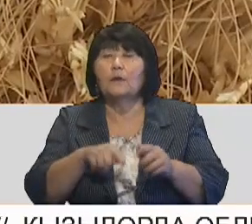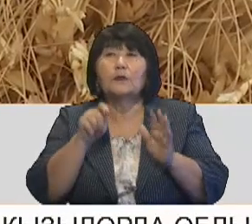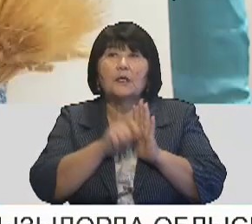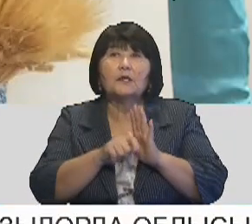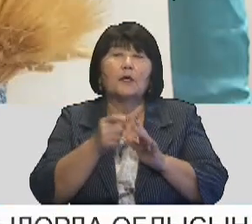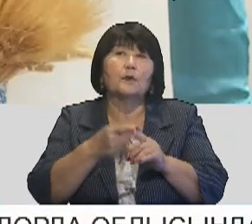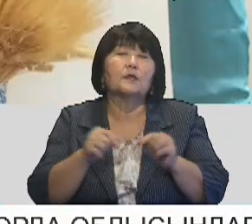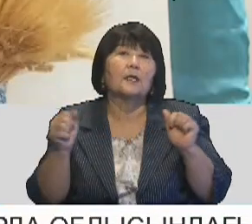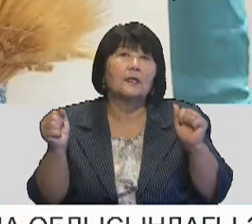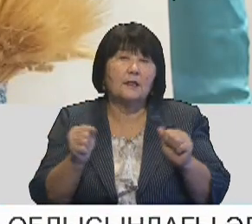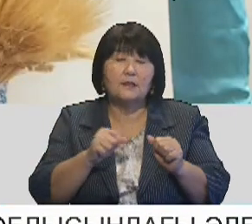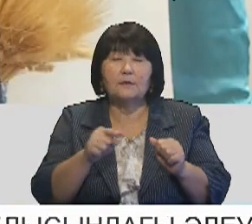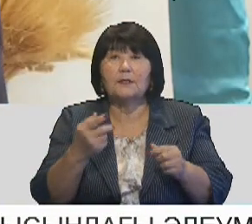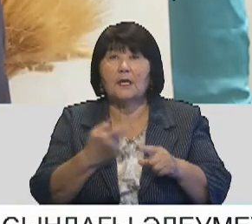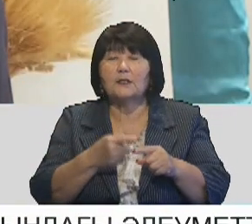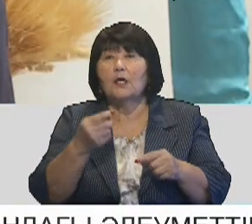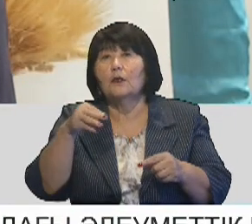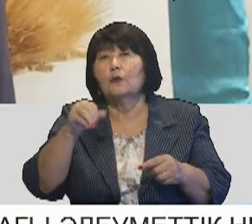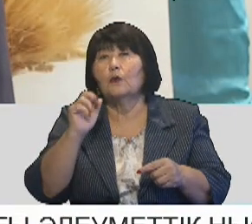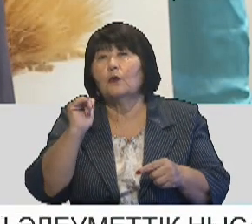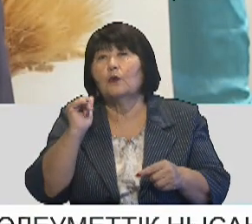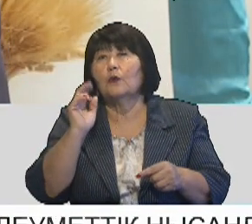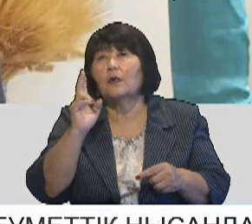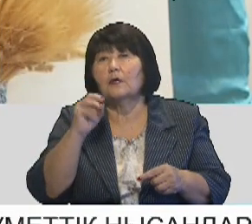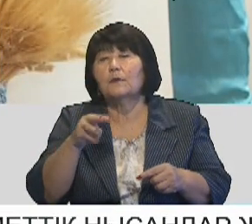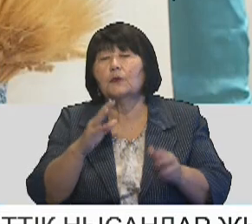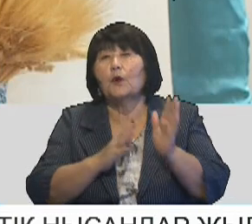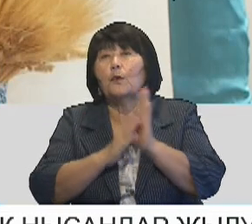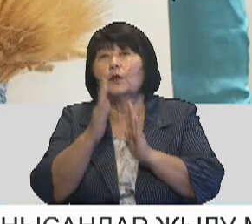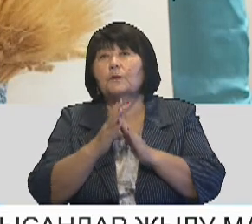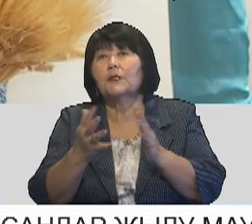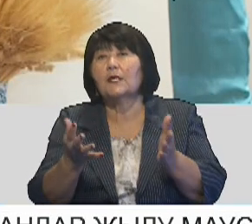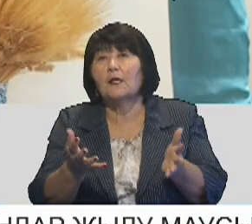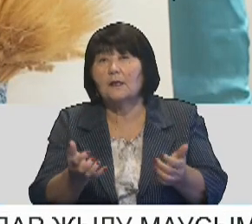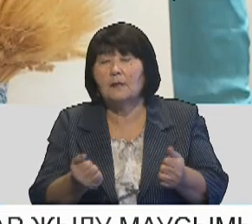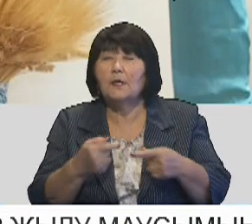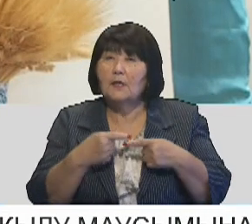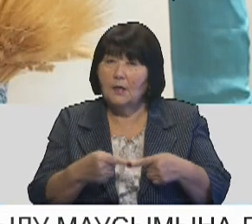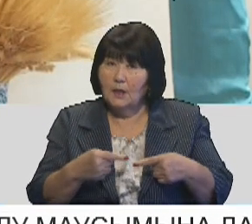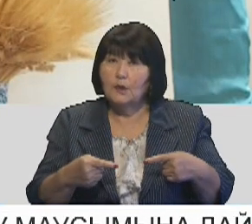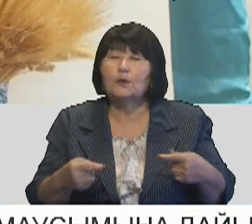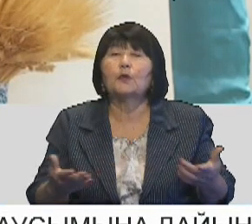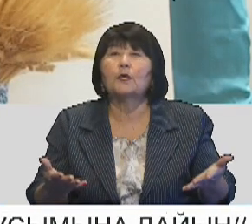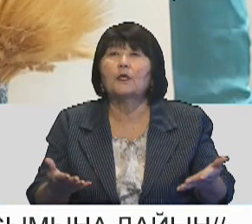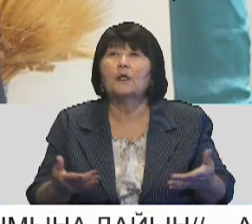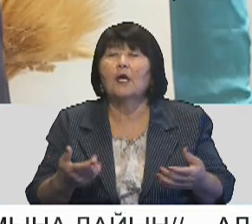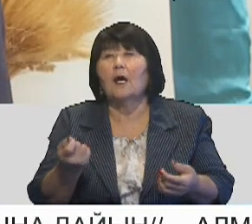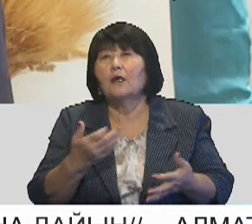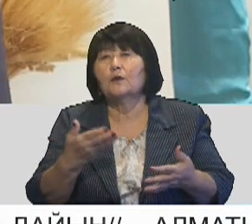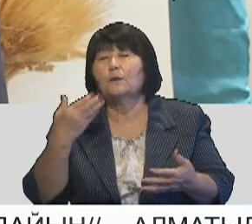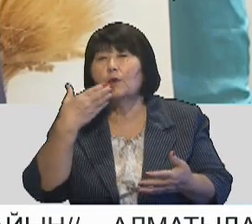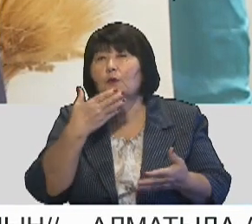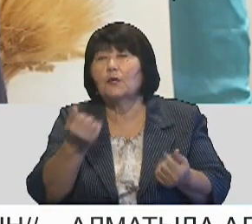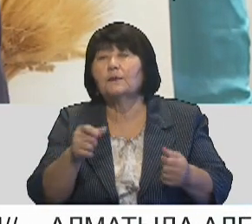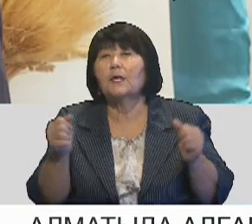осы қыстай біз әсіресе тұқымға біз өсімдіктер аламыз. Әртүрлі аз көлемде күріштер алып,